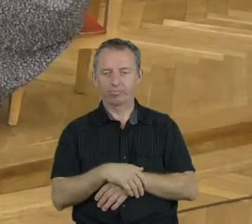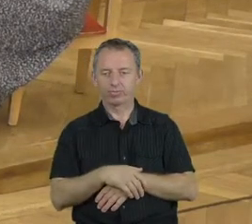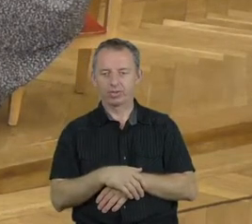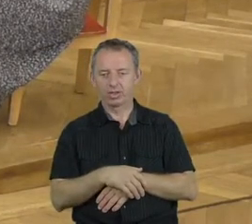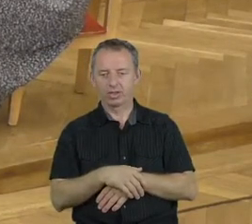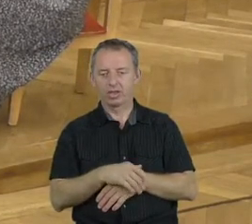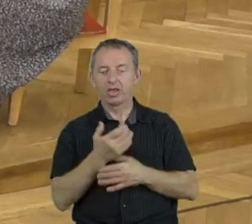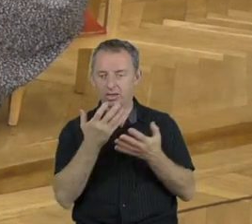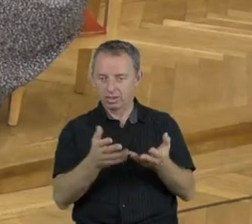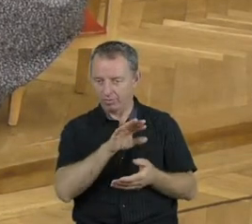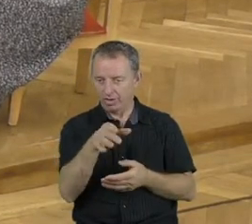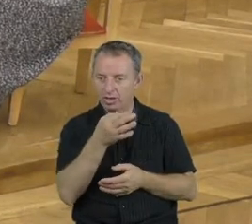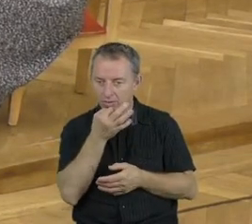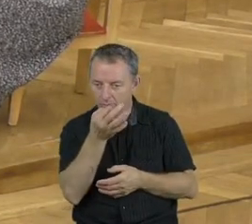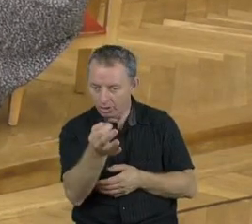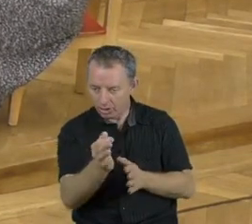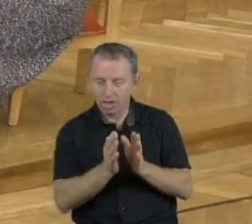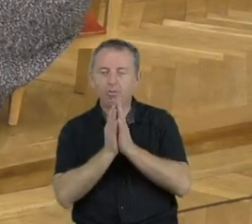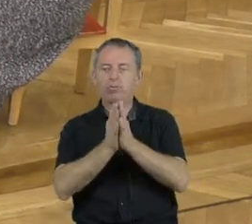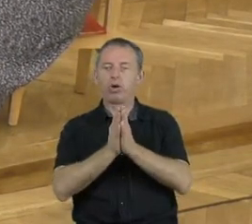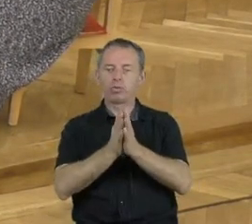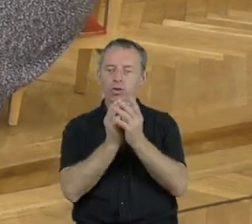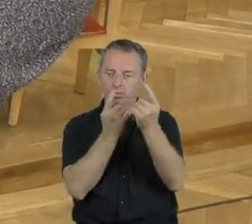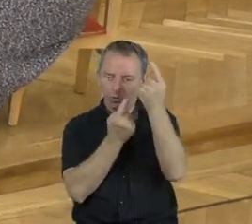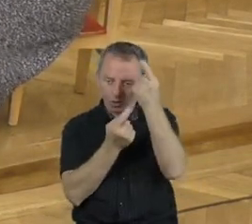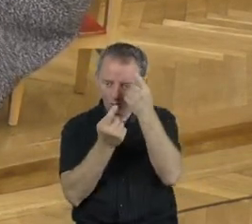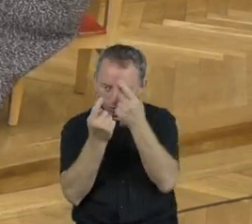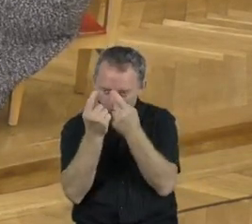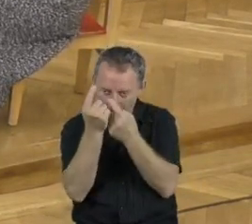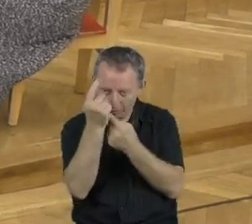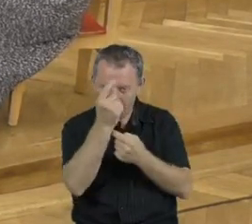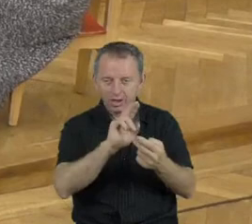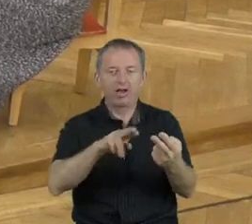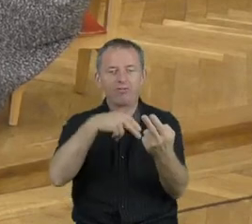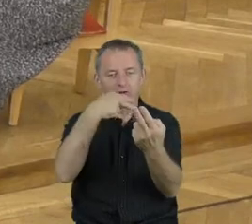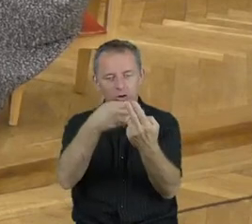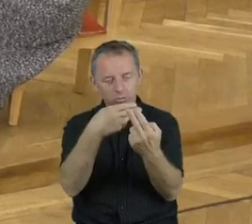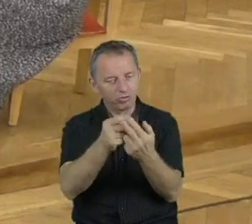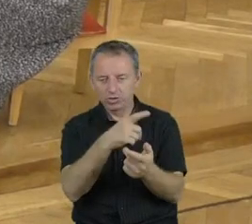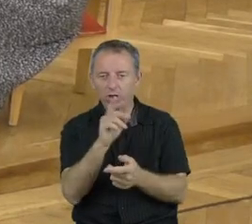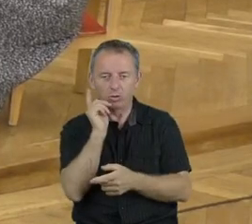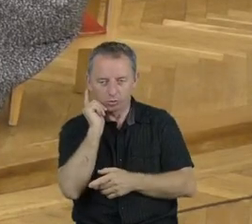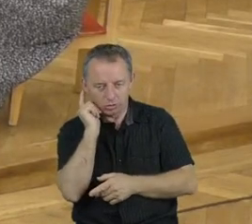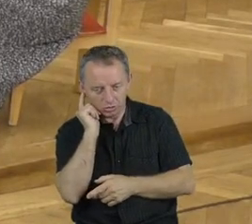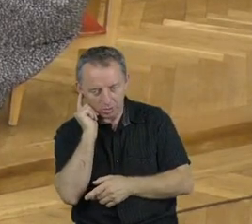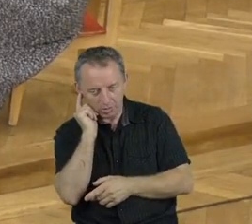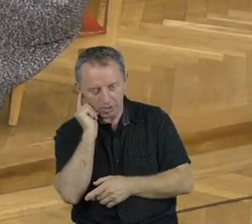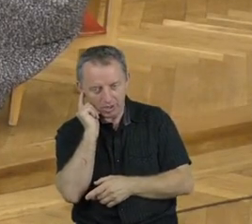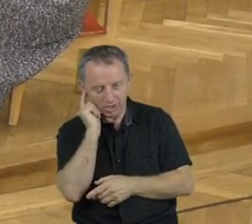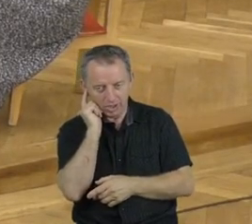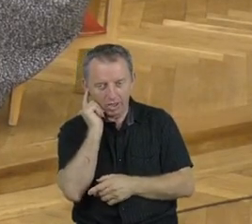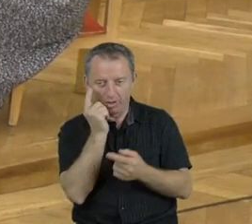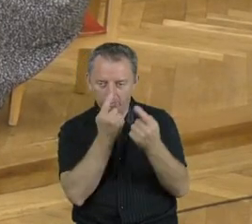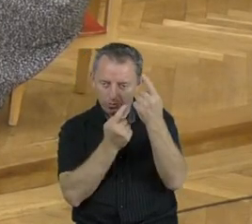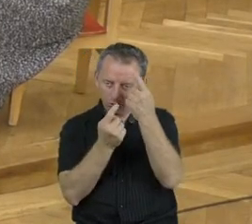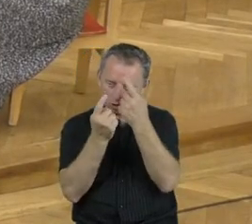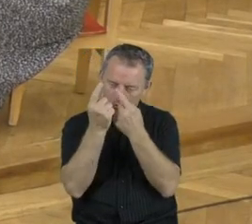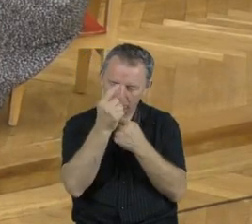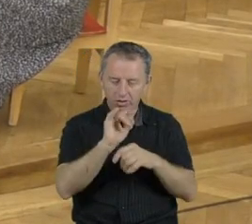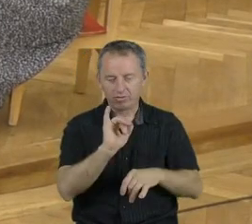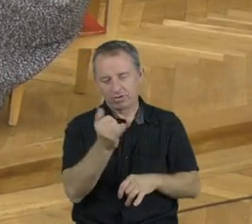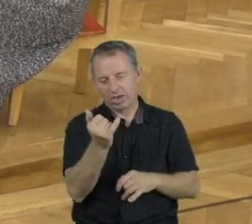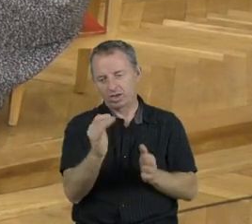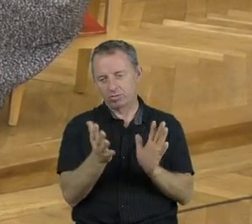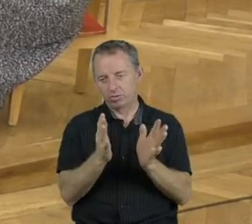was spytać, poprosić, żebyście pomyśleli, bo waszych odpowiedzi nie usłyszymy, żebyście pomyśleli, w jaki sposób